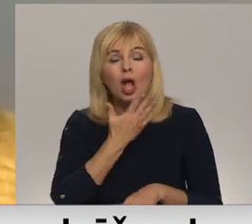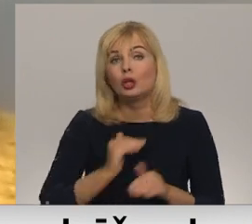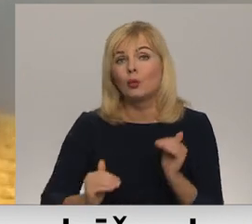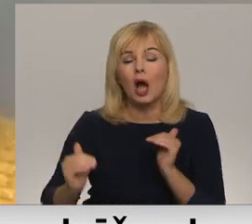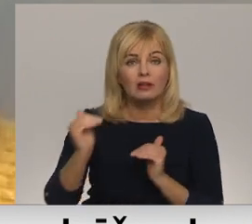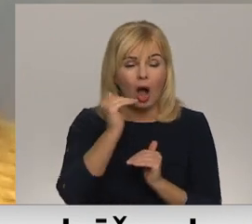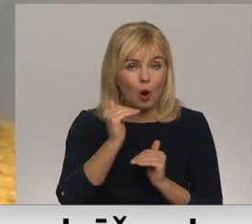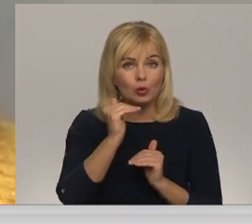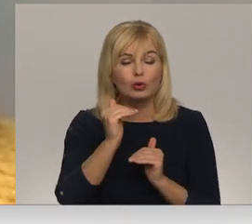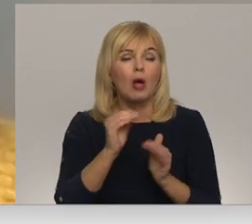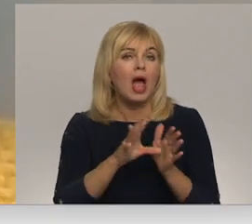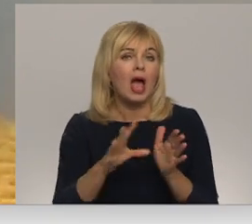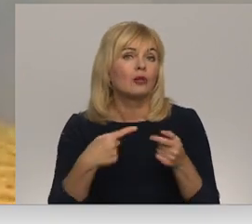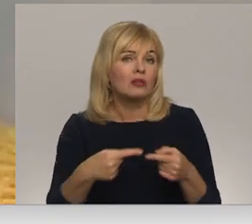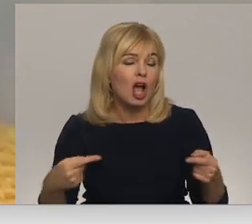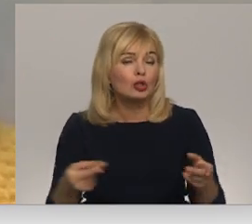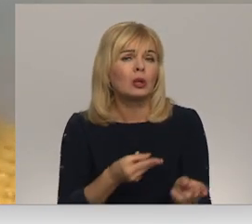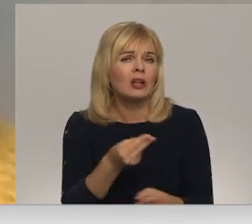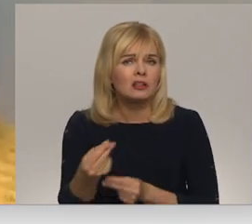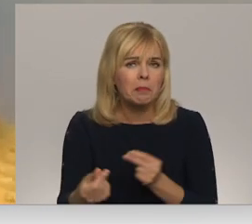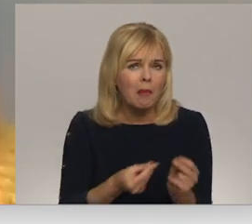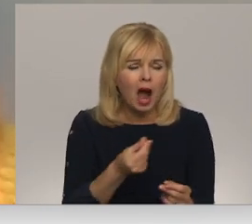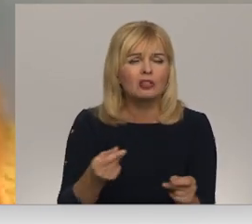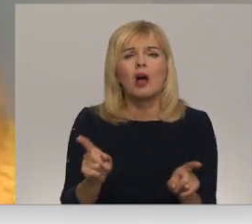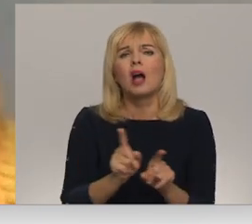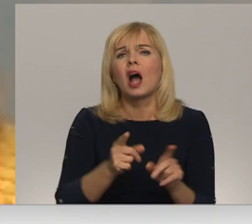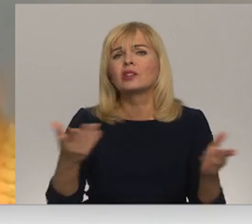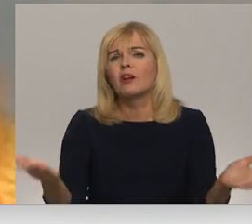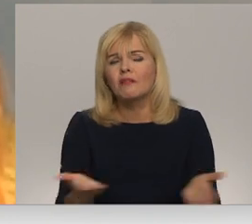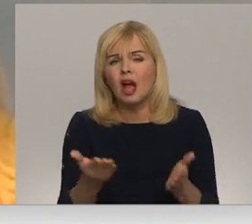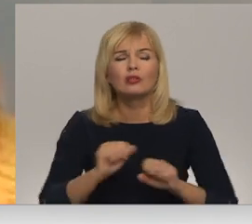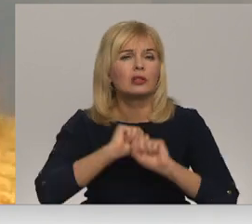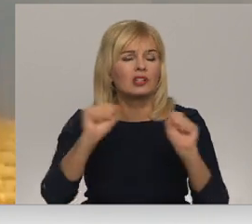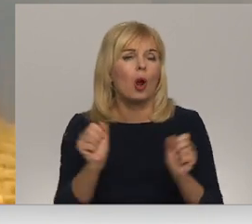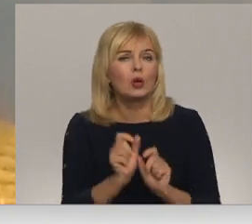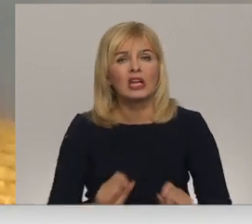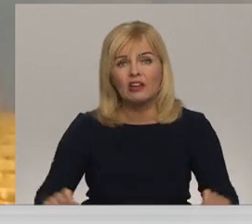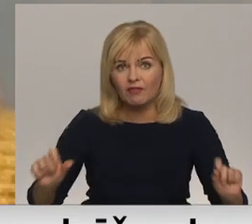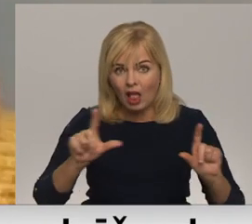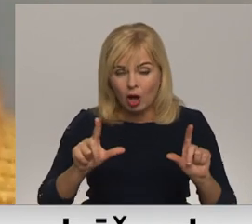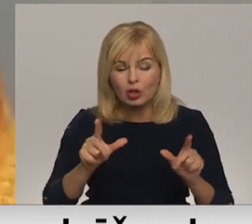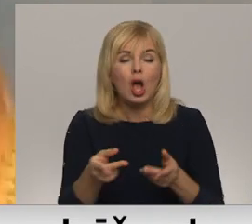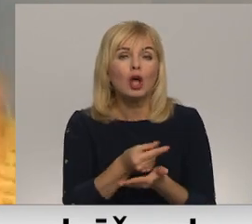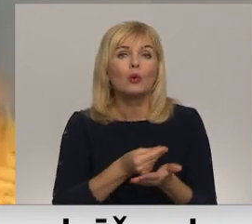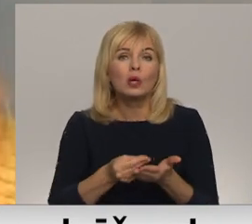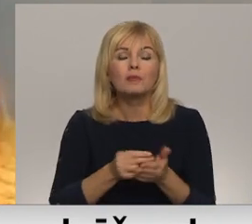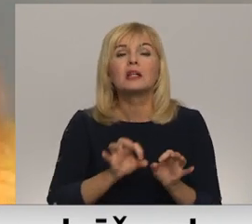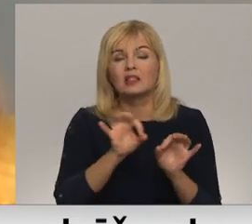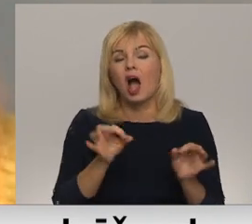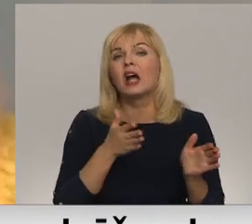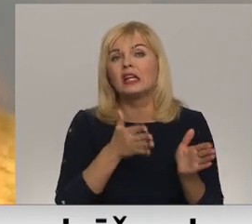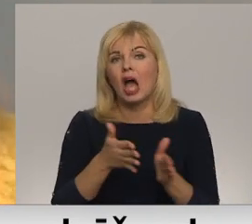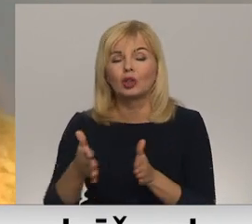augstas energoresursu izmaksas, ja ir, kas veicina straujāku inflāciju, tas nozīmē, ka tas nu, sāk ietekmēt